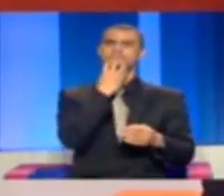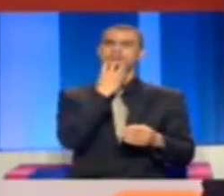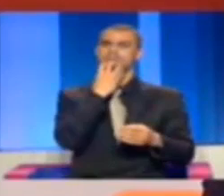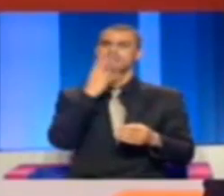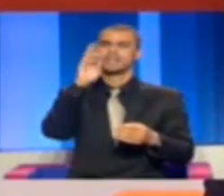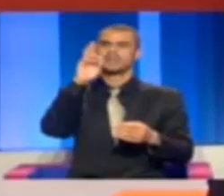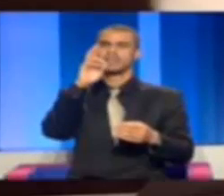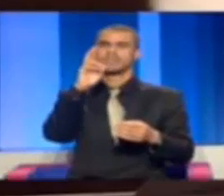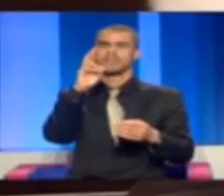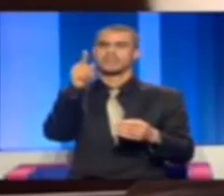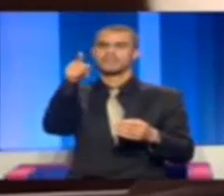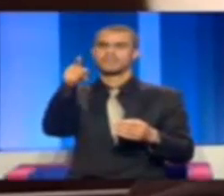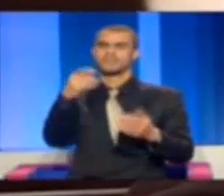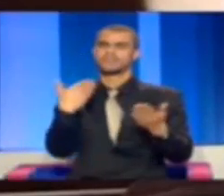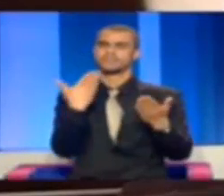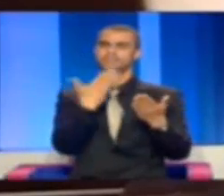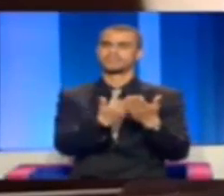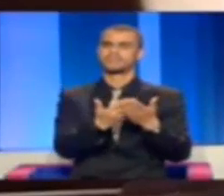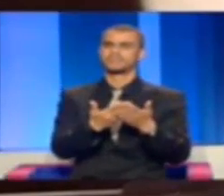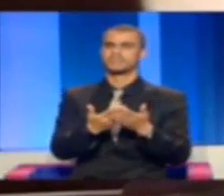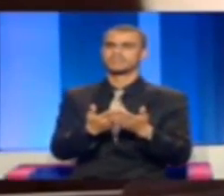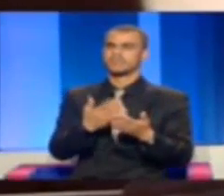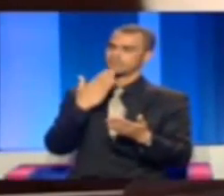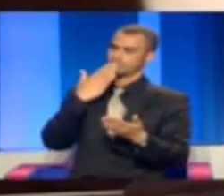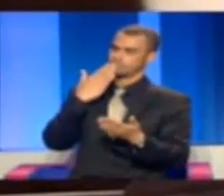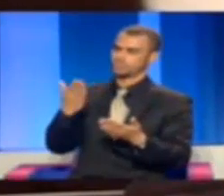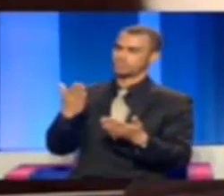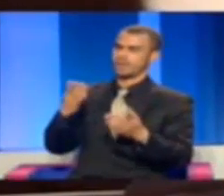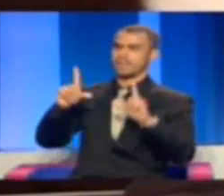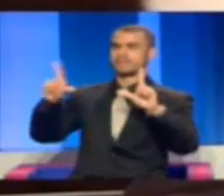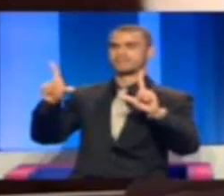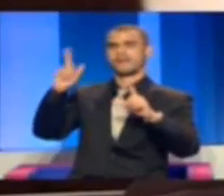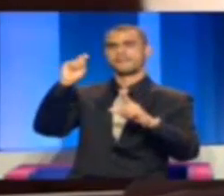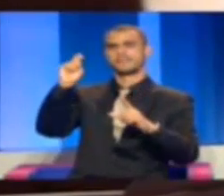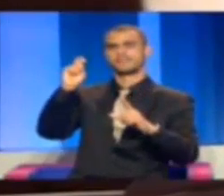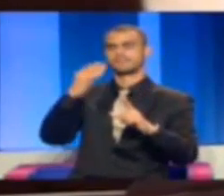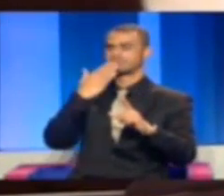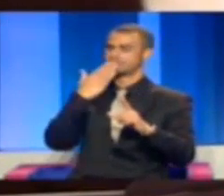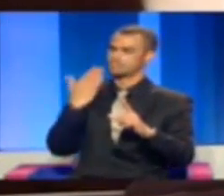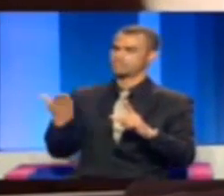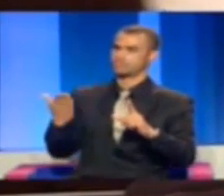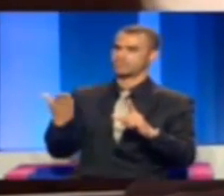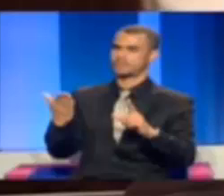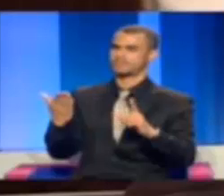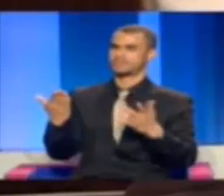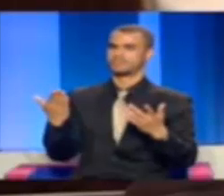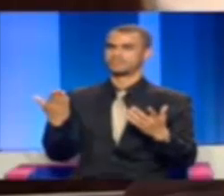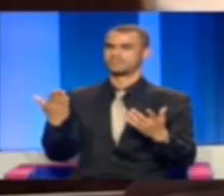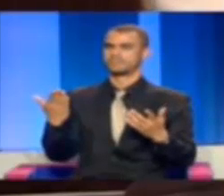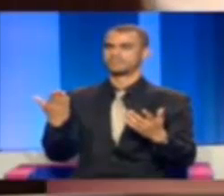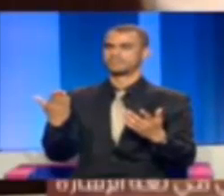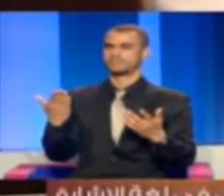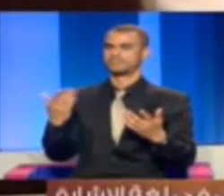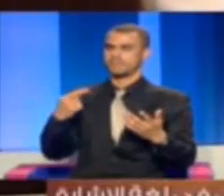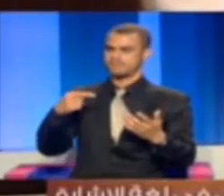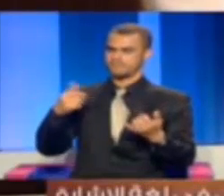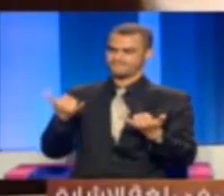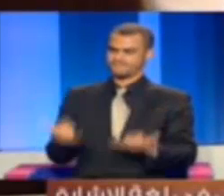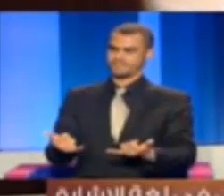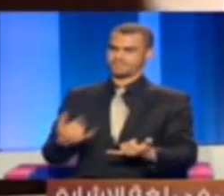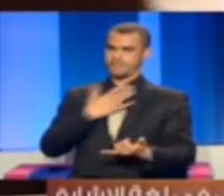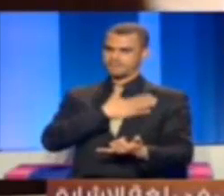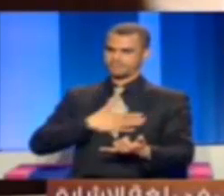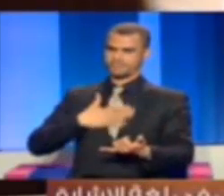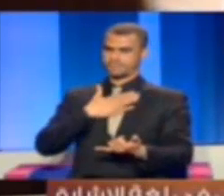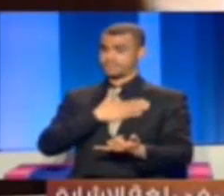في الحقيقه؟ اولا كنشكر قناه ميديا على الاستضافه، وهذا ونجد سعيد